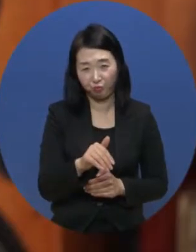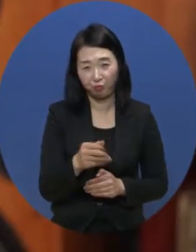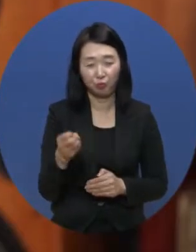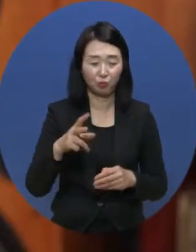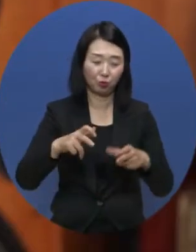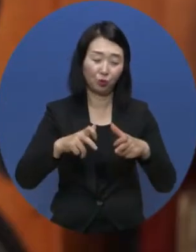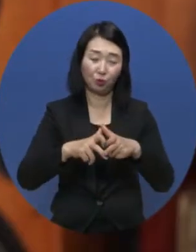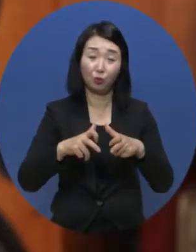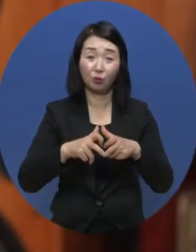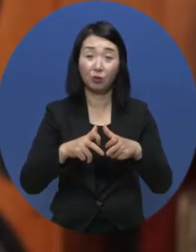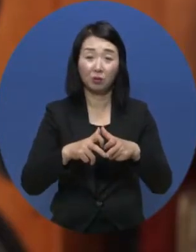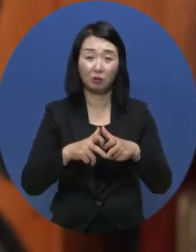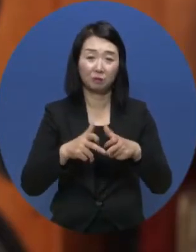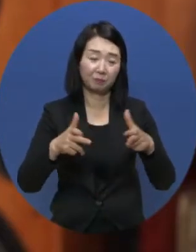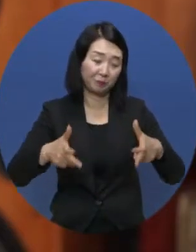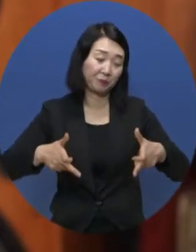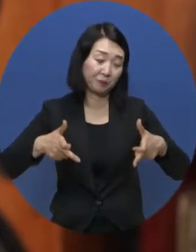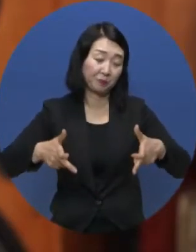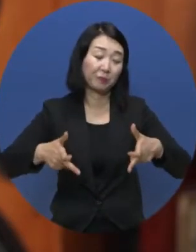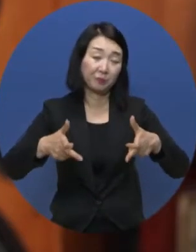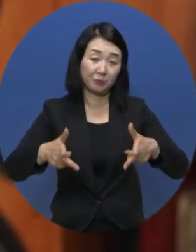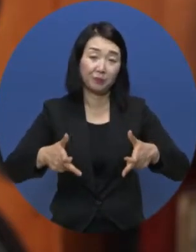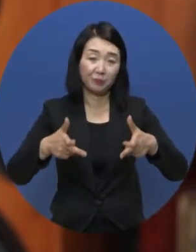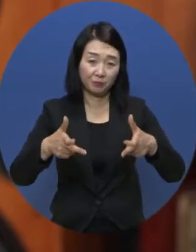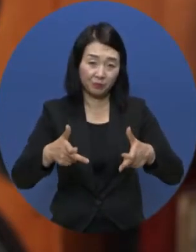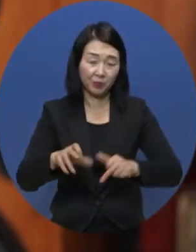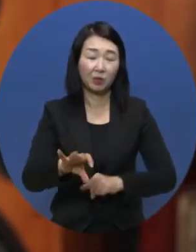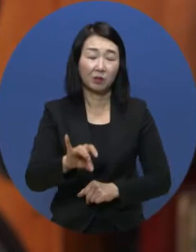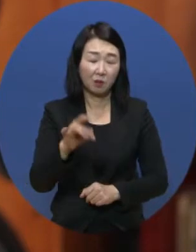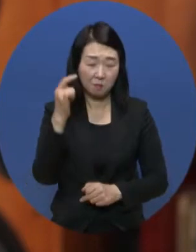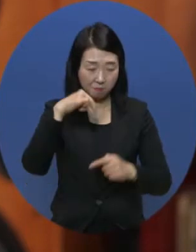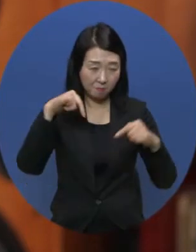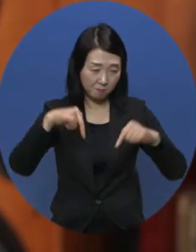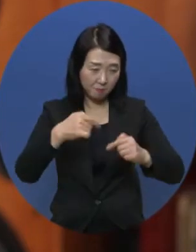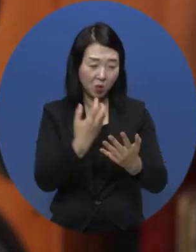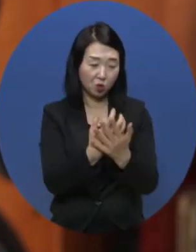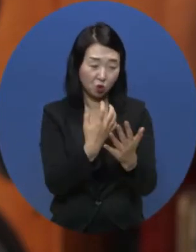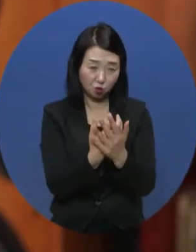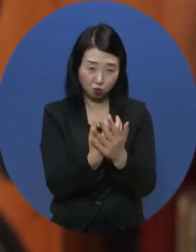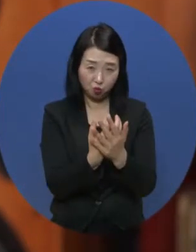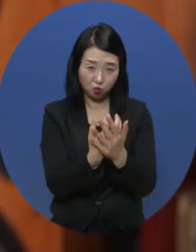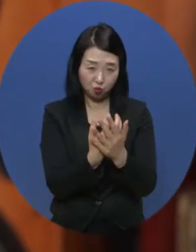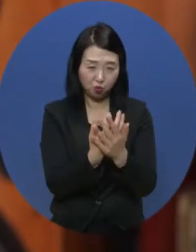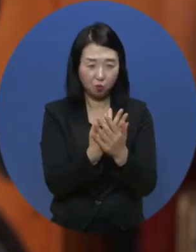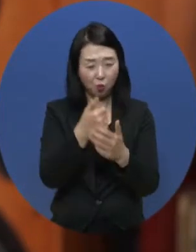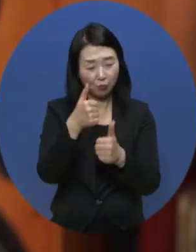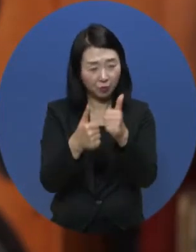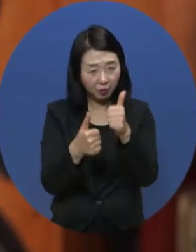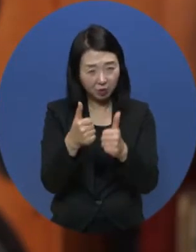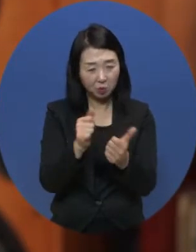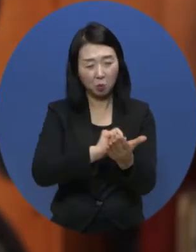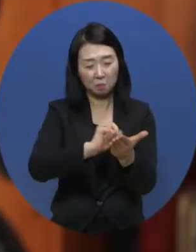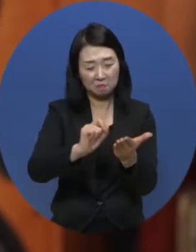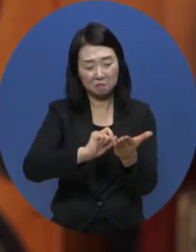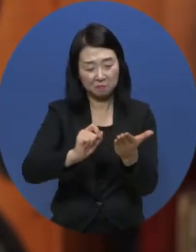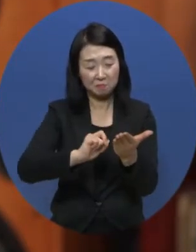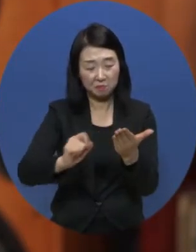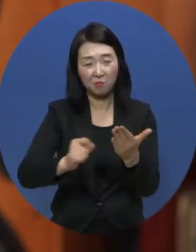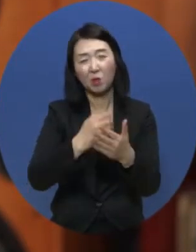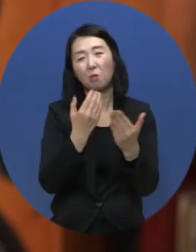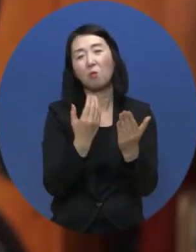타고 처음 경험하는 면접, 뭐 서류 전형, 필기 시험, 뭐 이런 것들을 굉장히